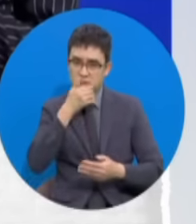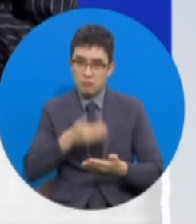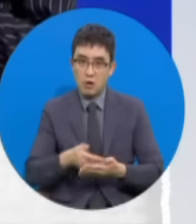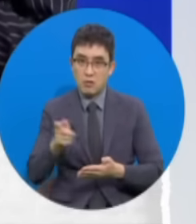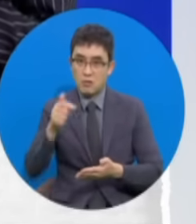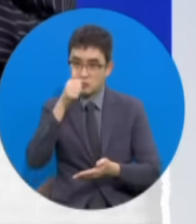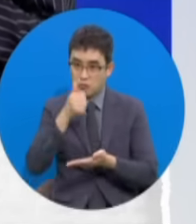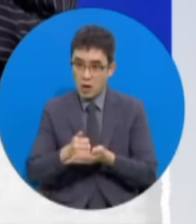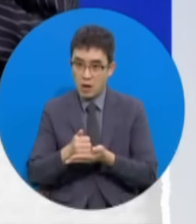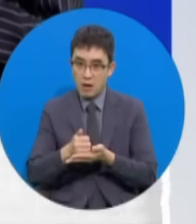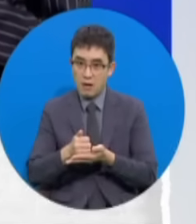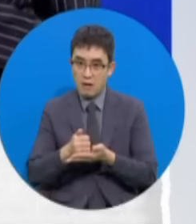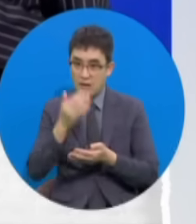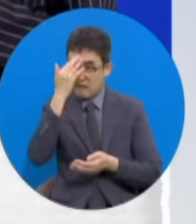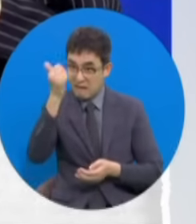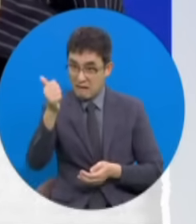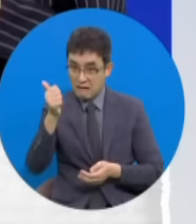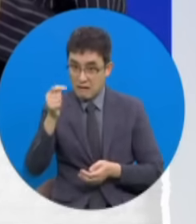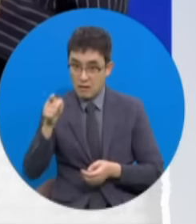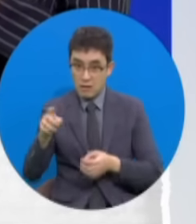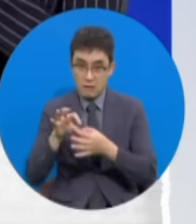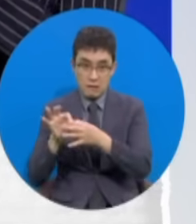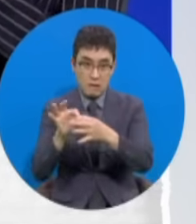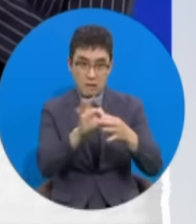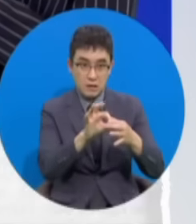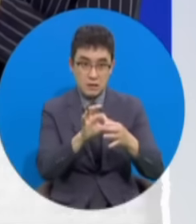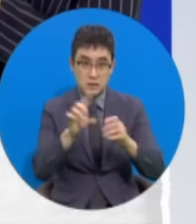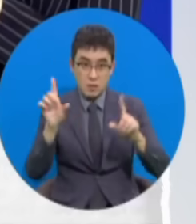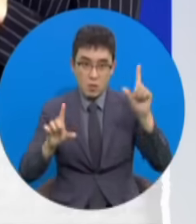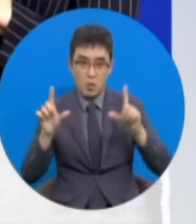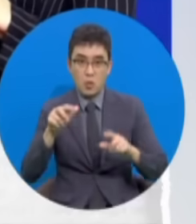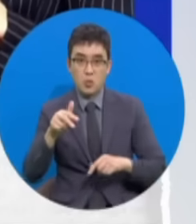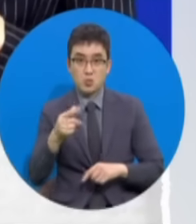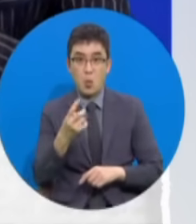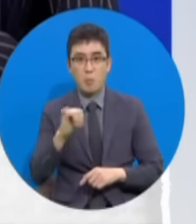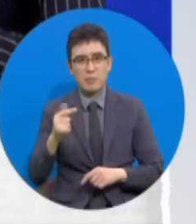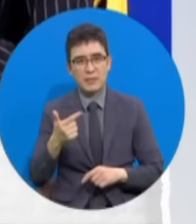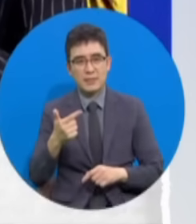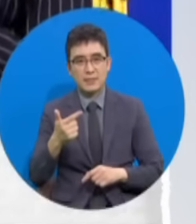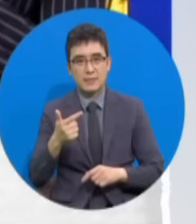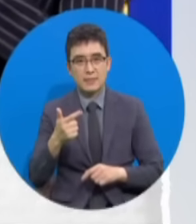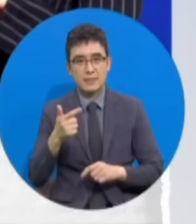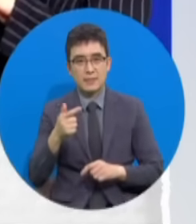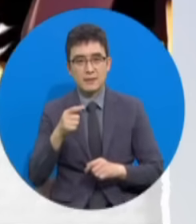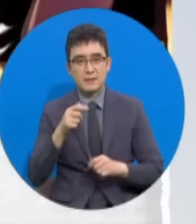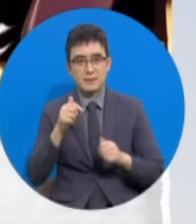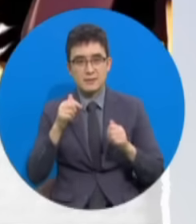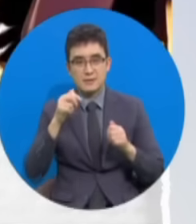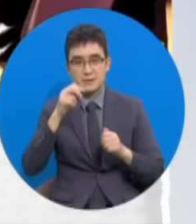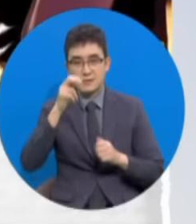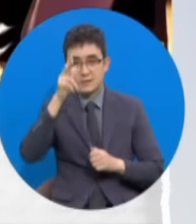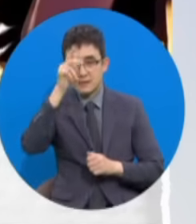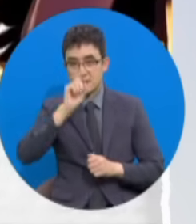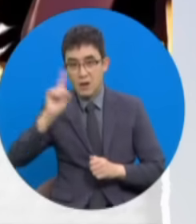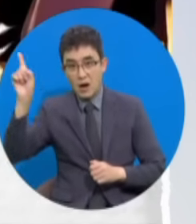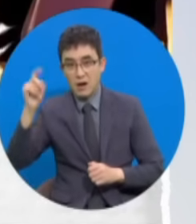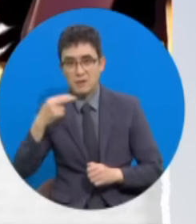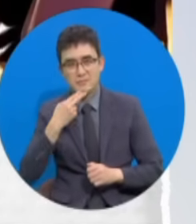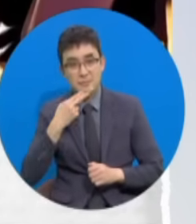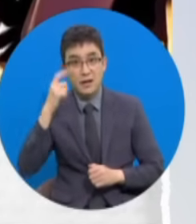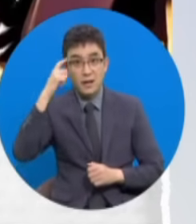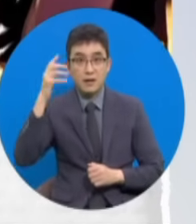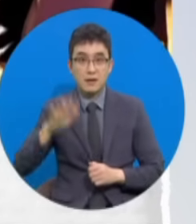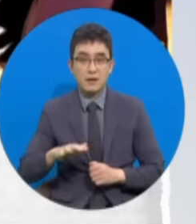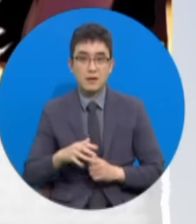내용들에 대한 이 주범으로 확인을 했던 상황들이기 때문에 조민 씨에 대한 기소까지는 안 가는 것 아니냐 이렇게 봤는데 최근에 보면 조국 전 장관